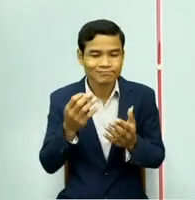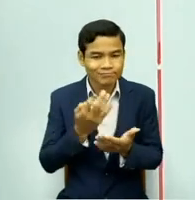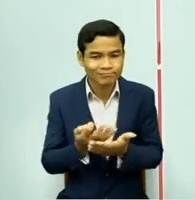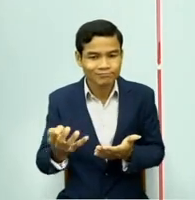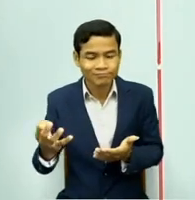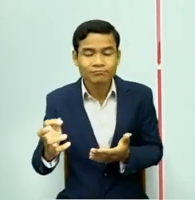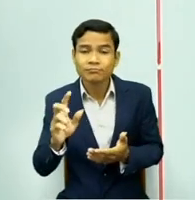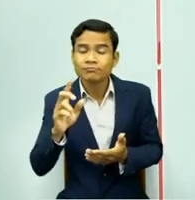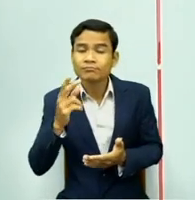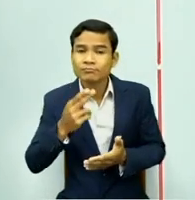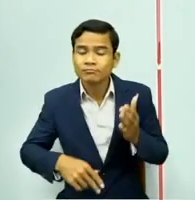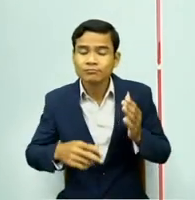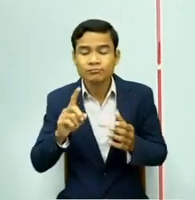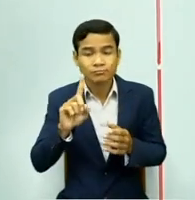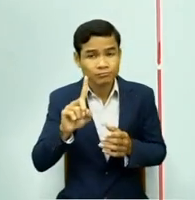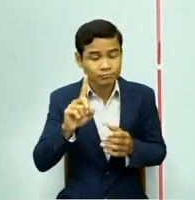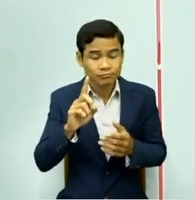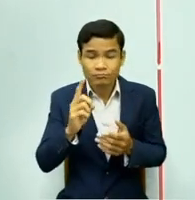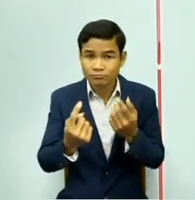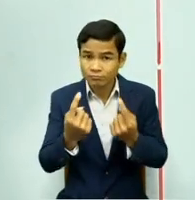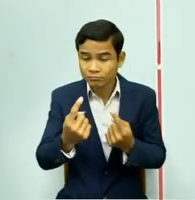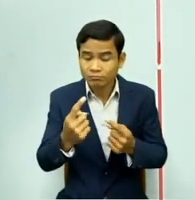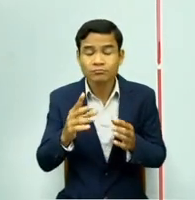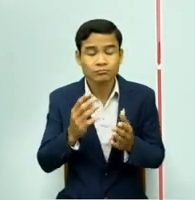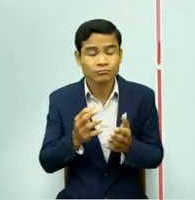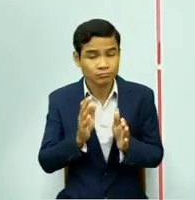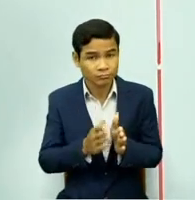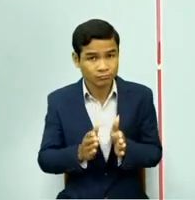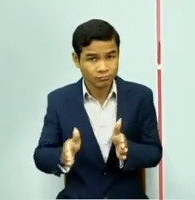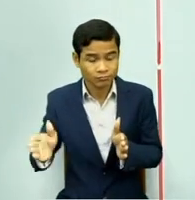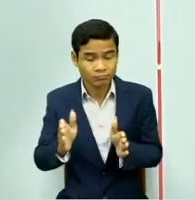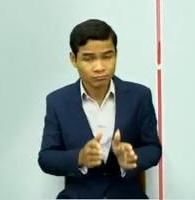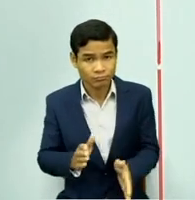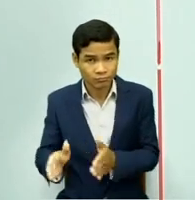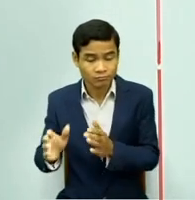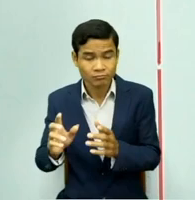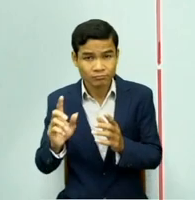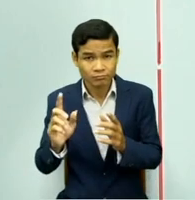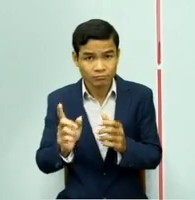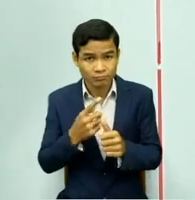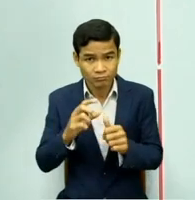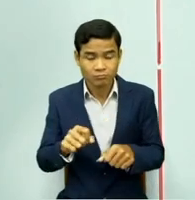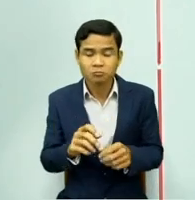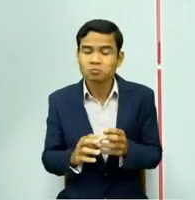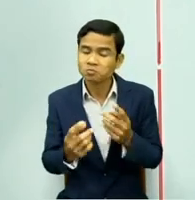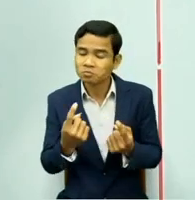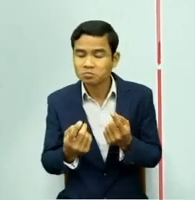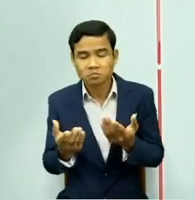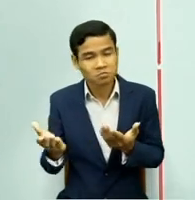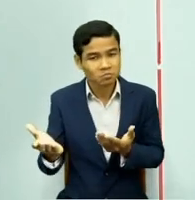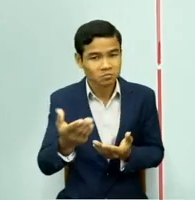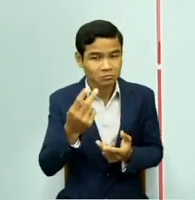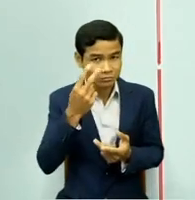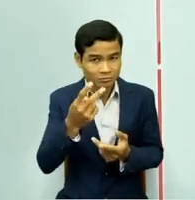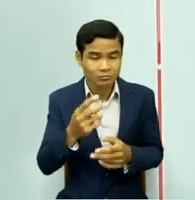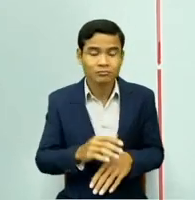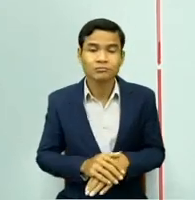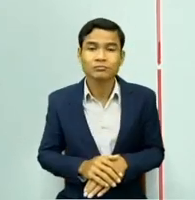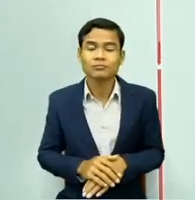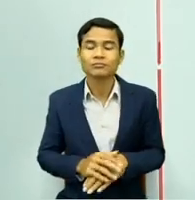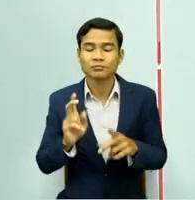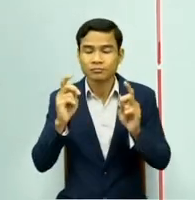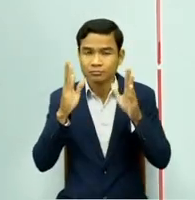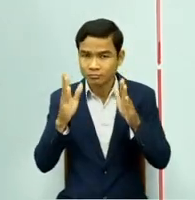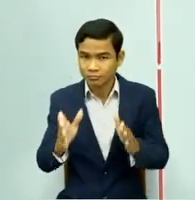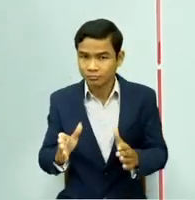ករៀបមុនគេចាអ្នកគ្រូយកយកអីគេណាចាអ្នកគ្រូនឹង